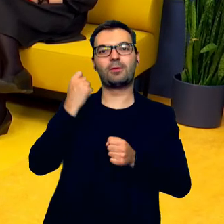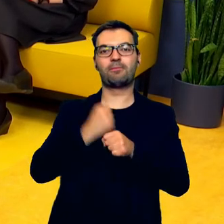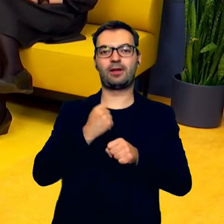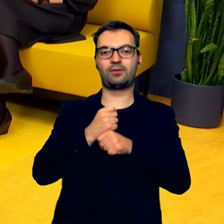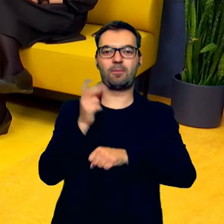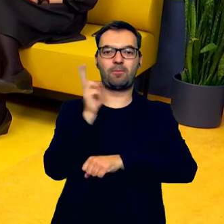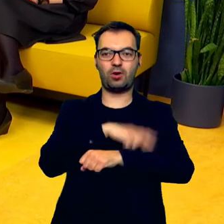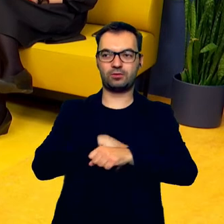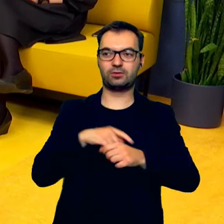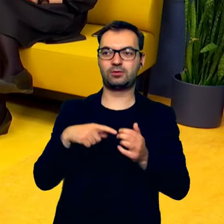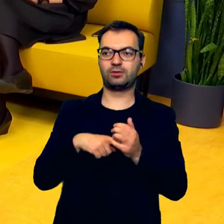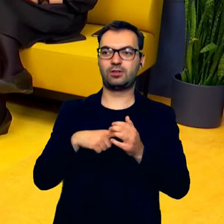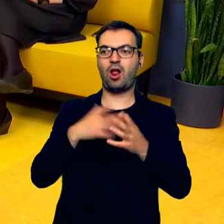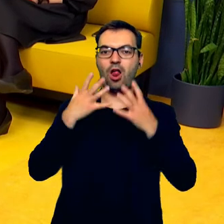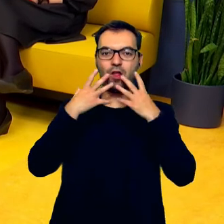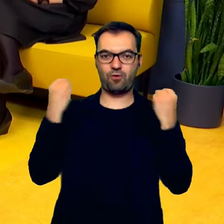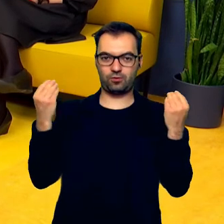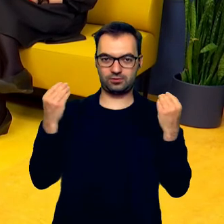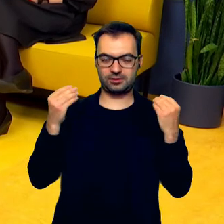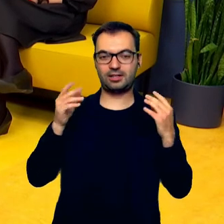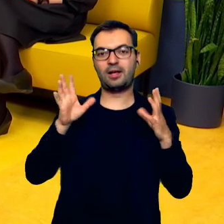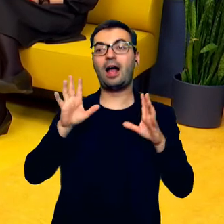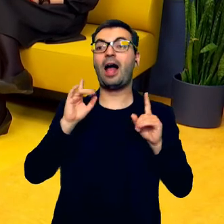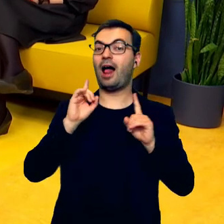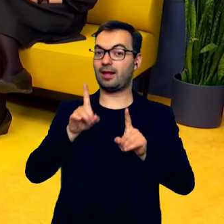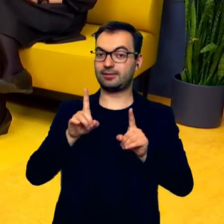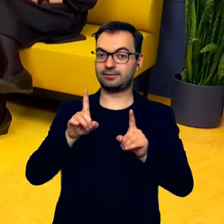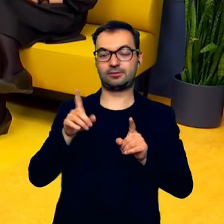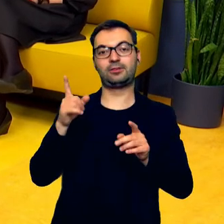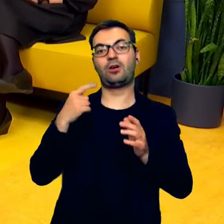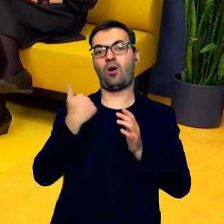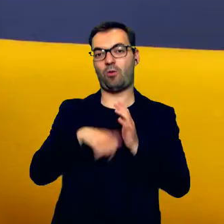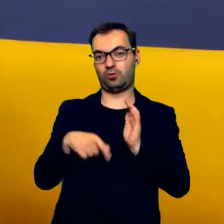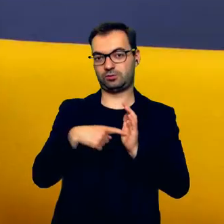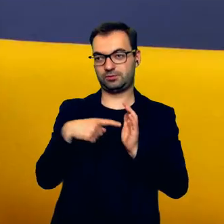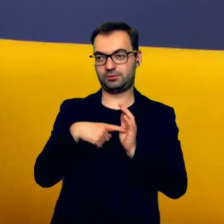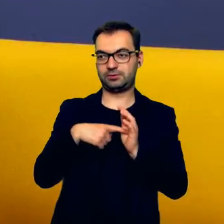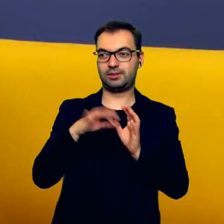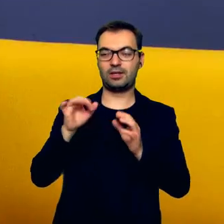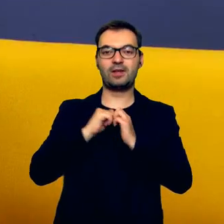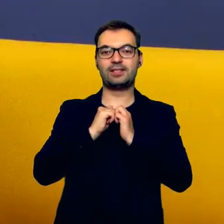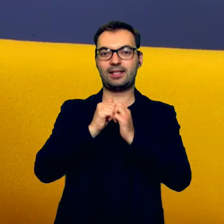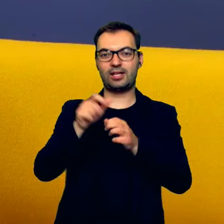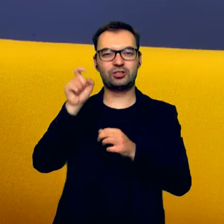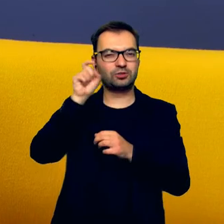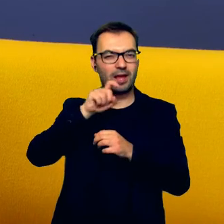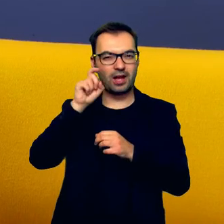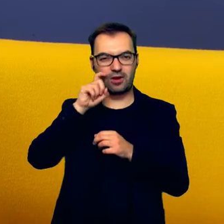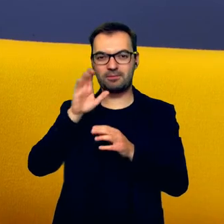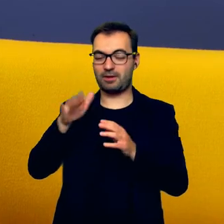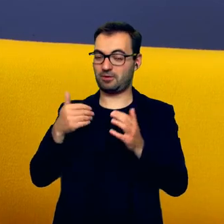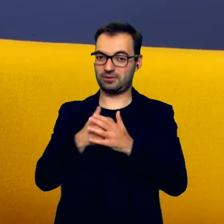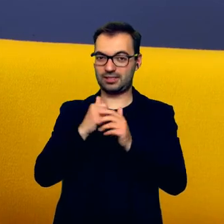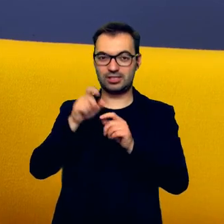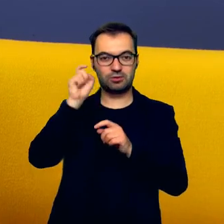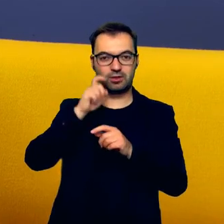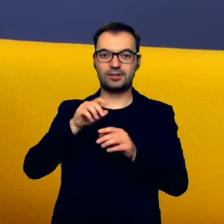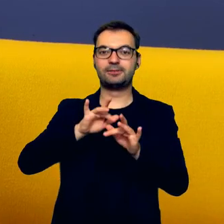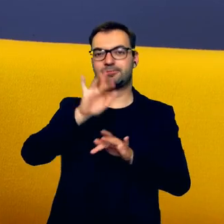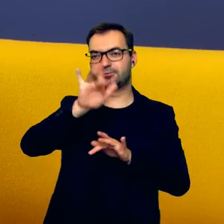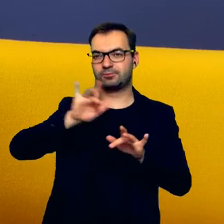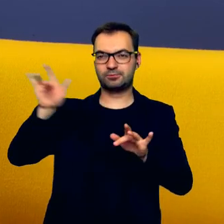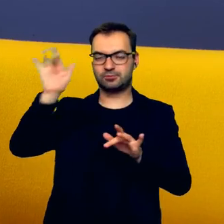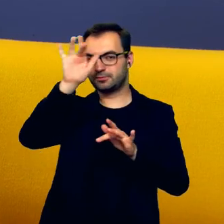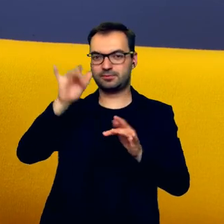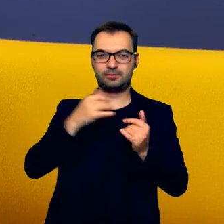policjantem, który działał we Lwowie. Ale oprócz tego jego misje szpiegowskie kierowały go ku